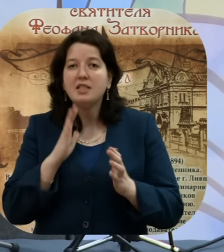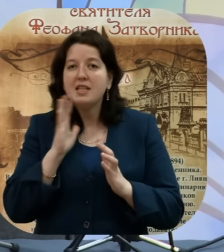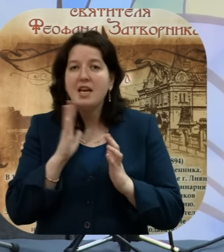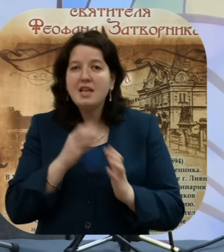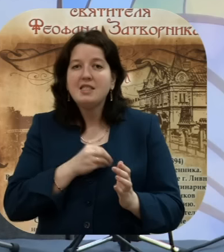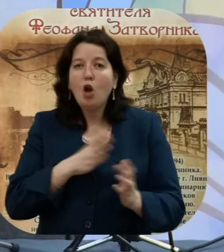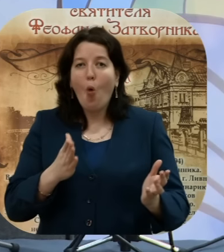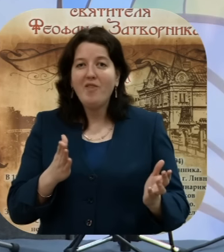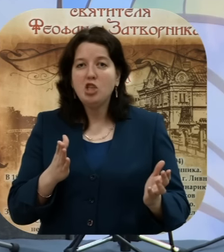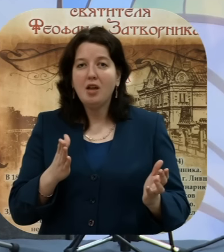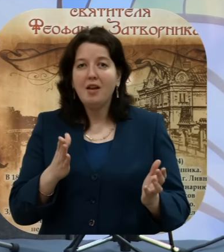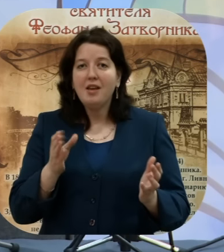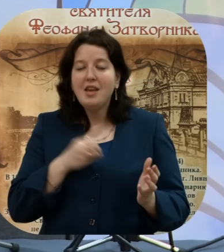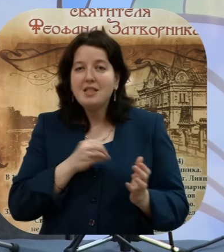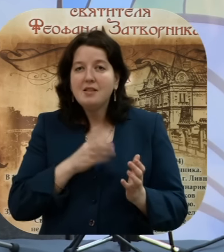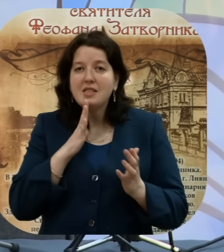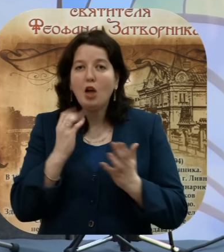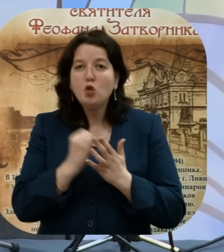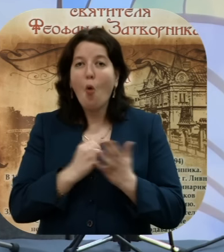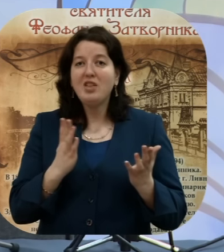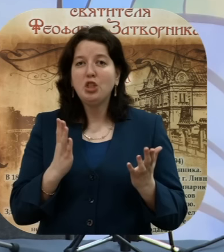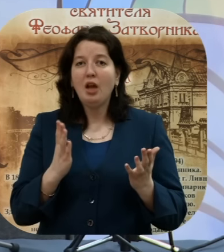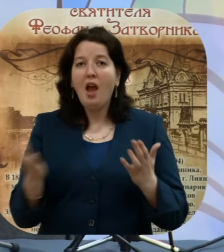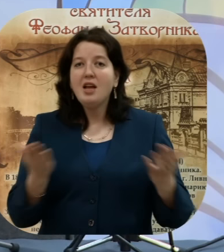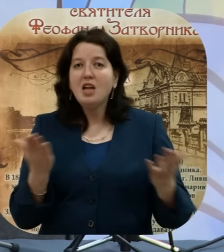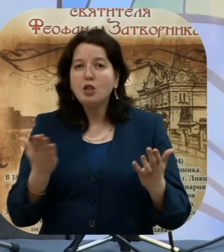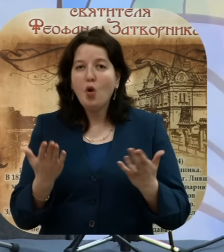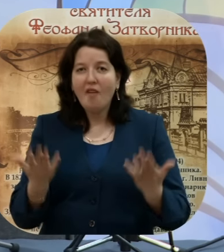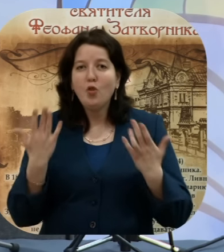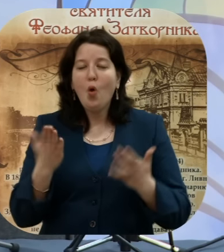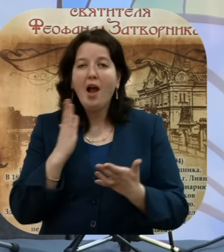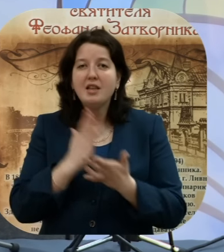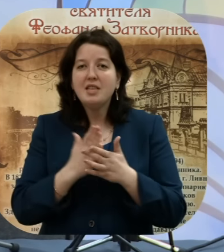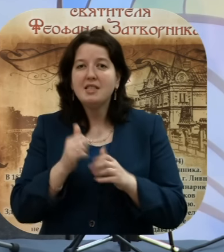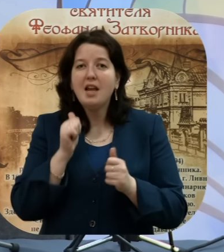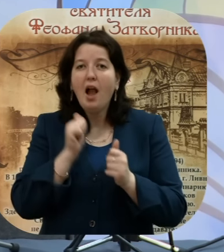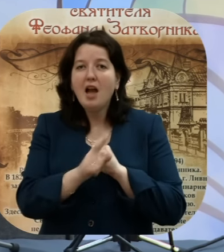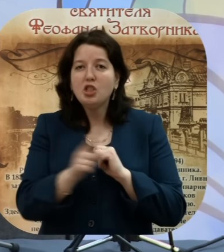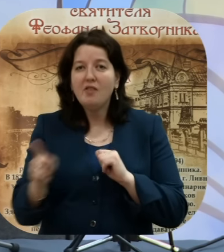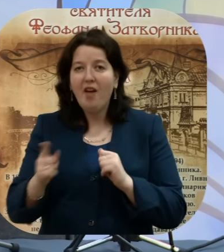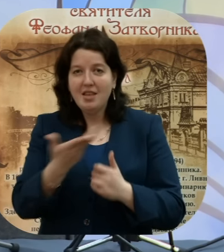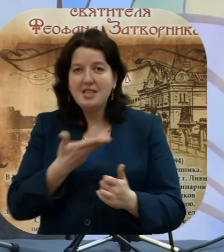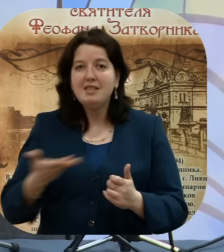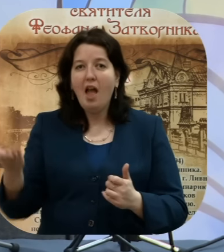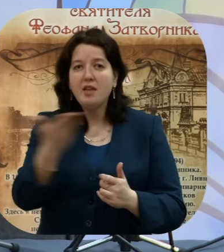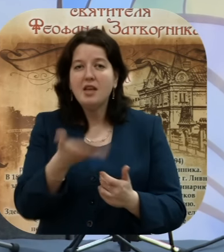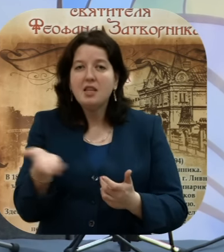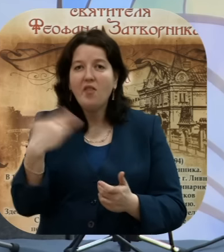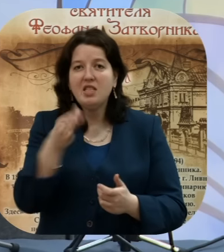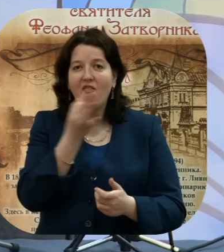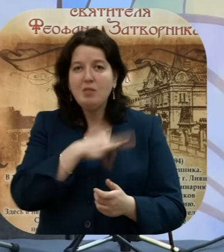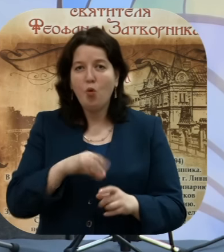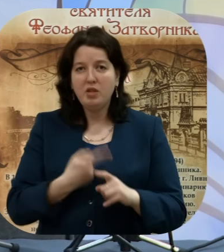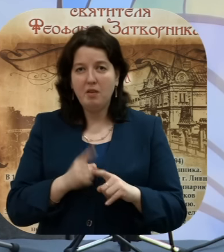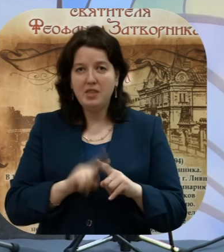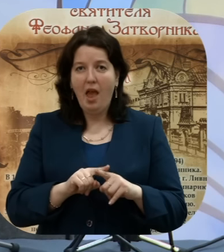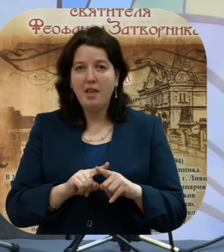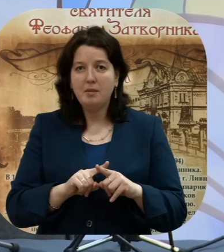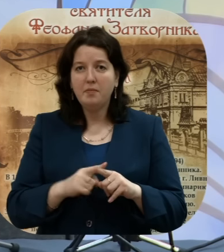сокровище. Сокровище, которое в руках каждого из нас. Давайте воспользуемся им.